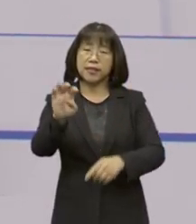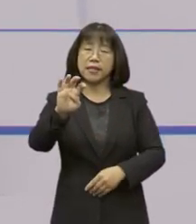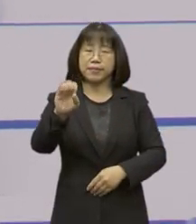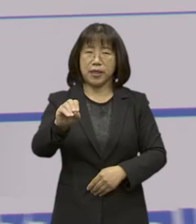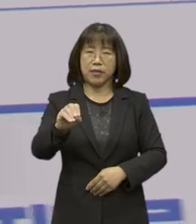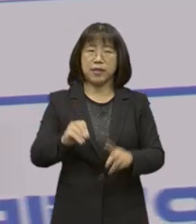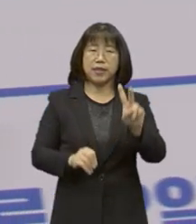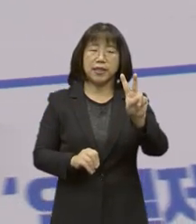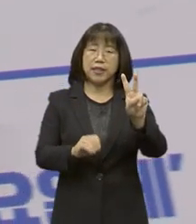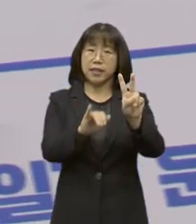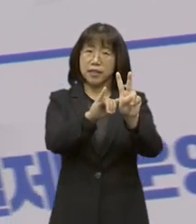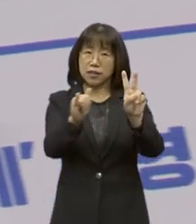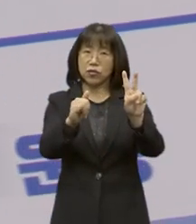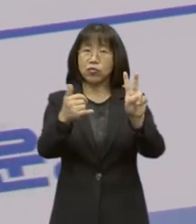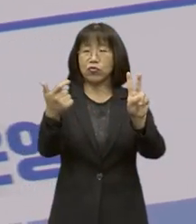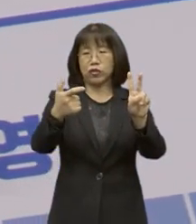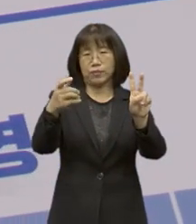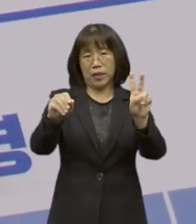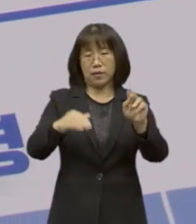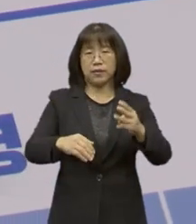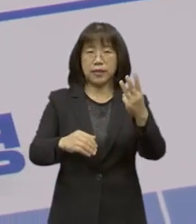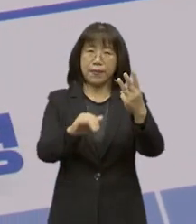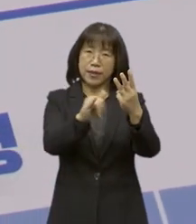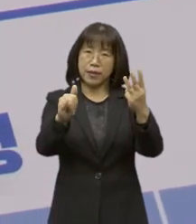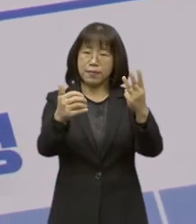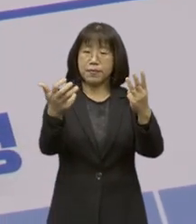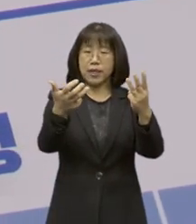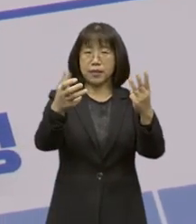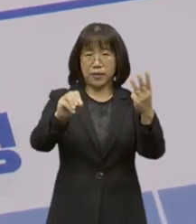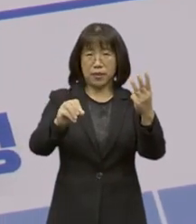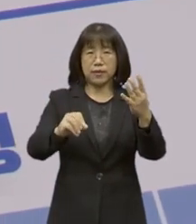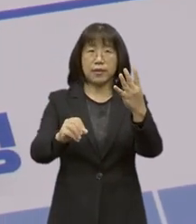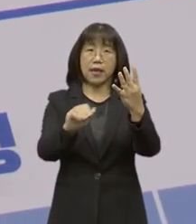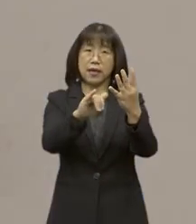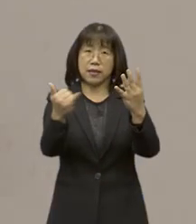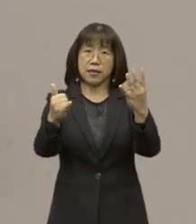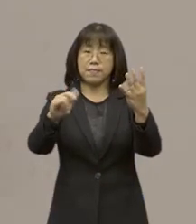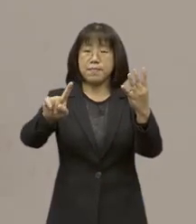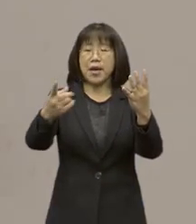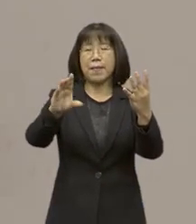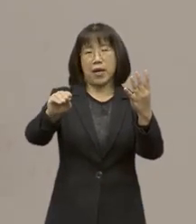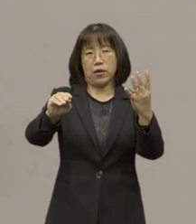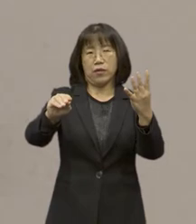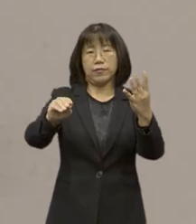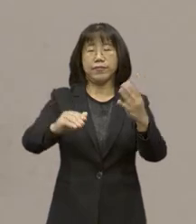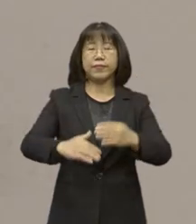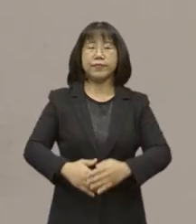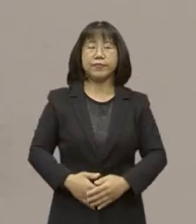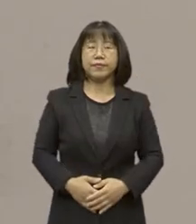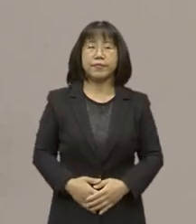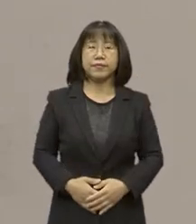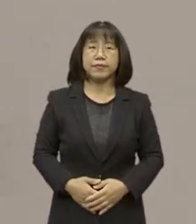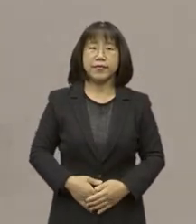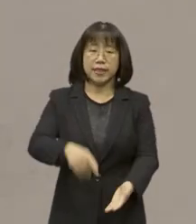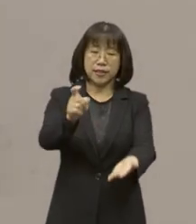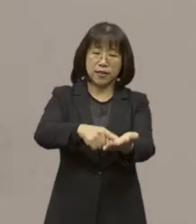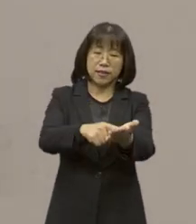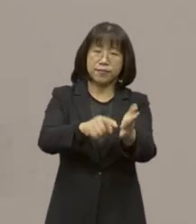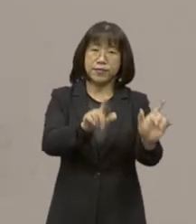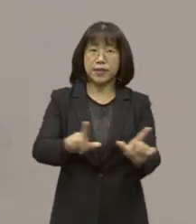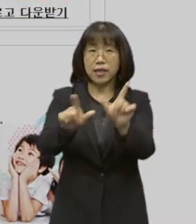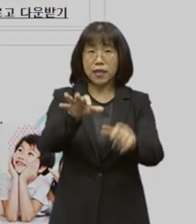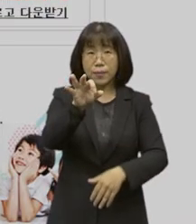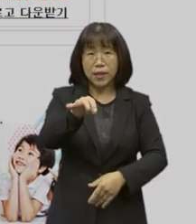가구 원을 기준으로 일인가 고 400,000원 이잉 가고 600,000원 3 인다고 80만원 자인가 고 이상